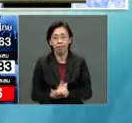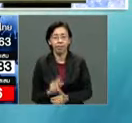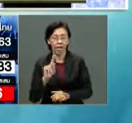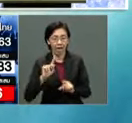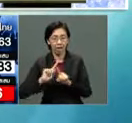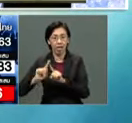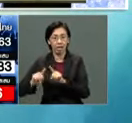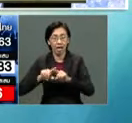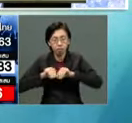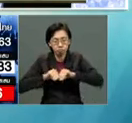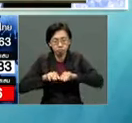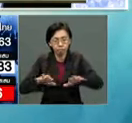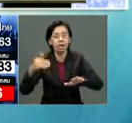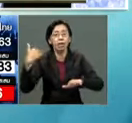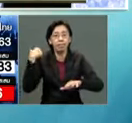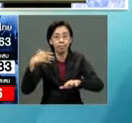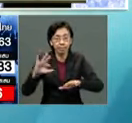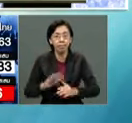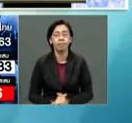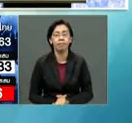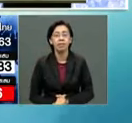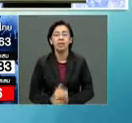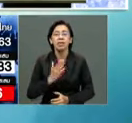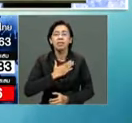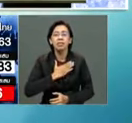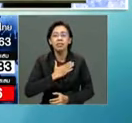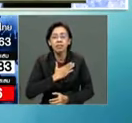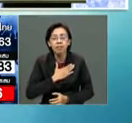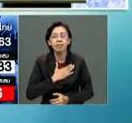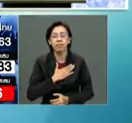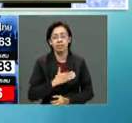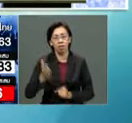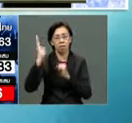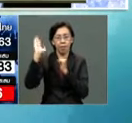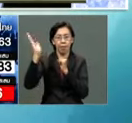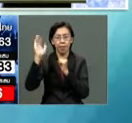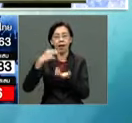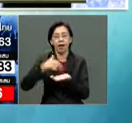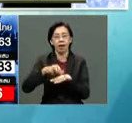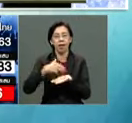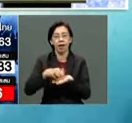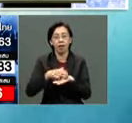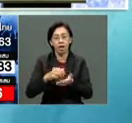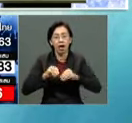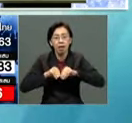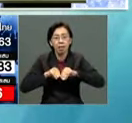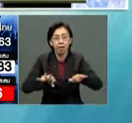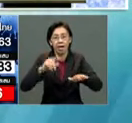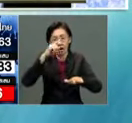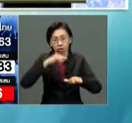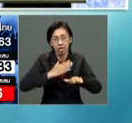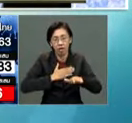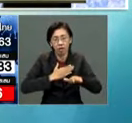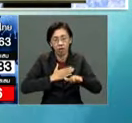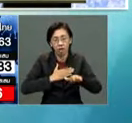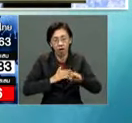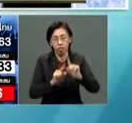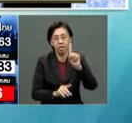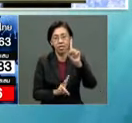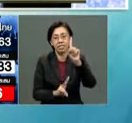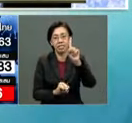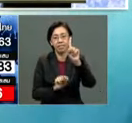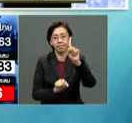างๆอยู่แล้วนะครับแต่ว่าอย่างไรก็ตามแต่เพื่อเป็นทางการก็จะขอประกาศของประเทศไทยก็คืออันดับที่70